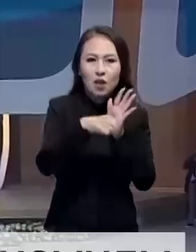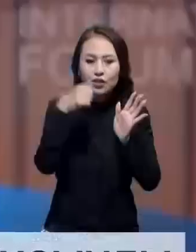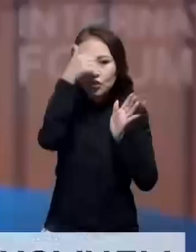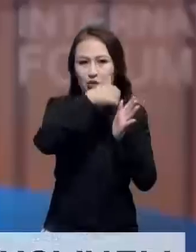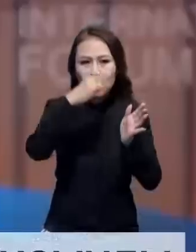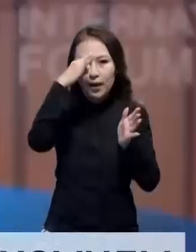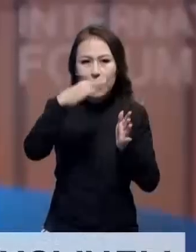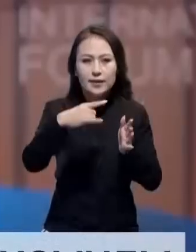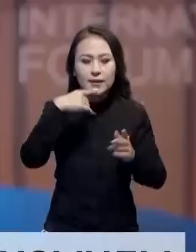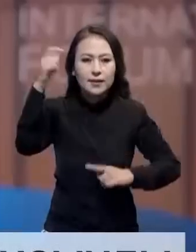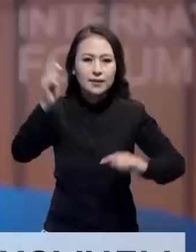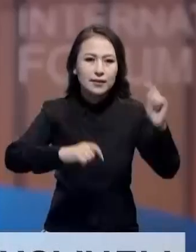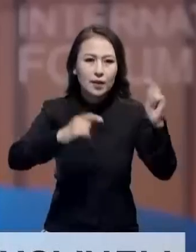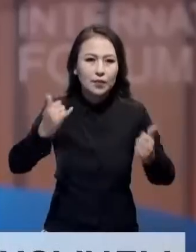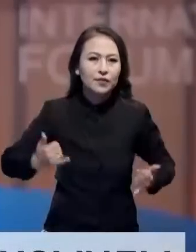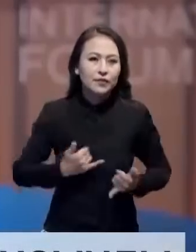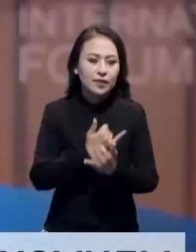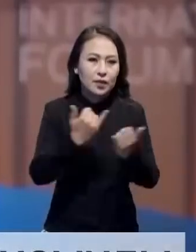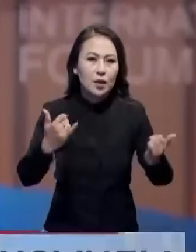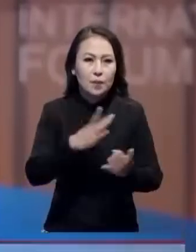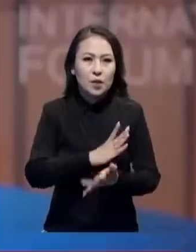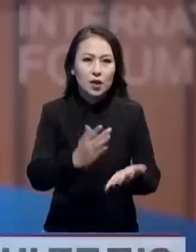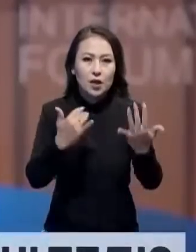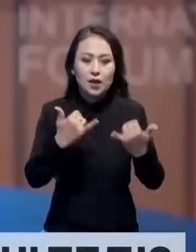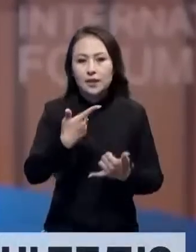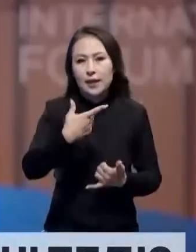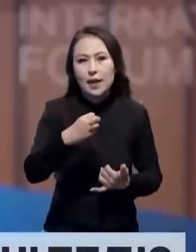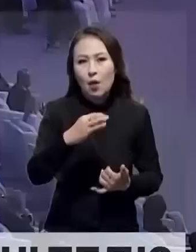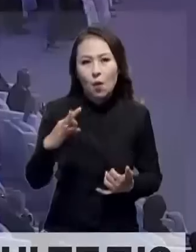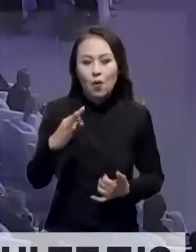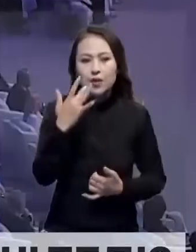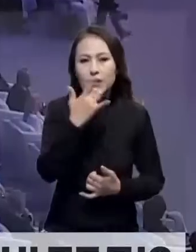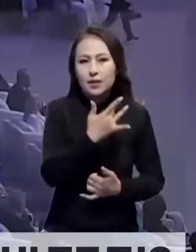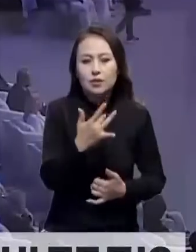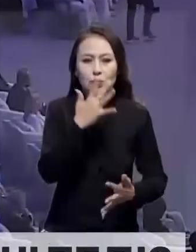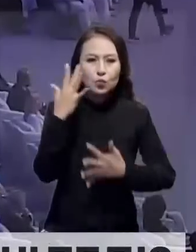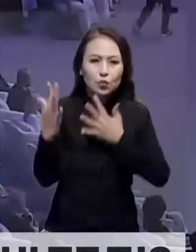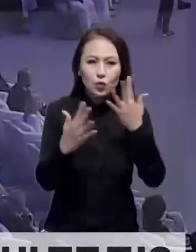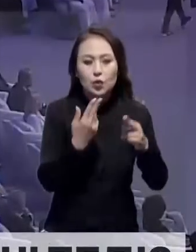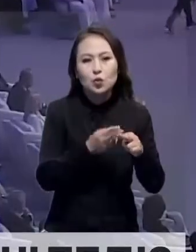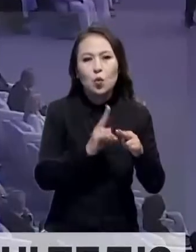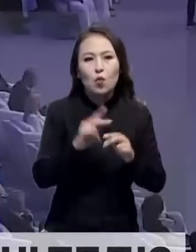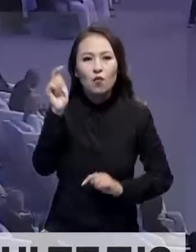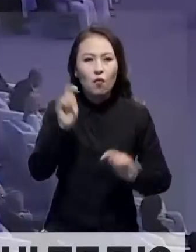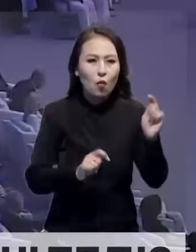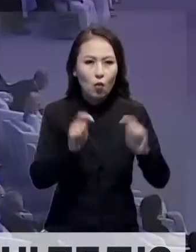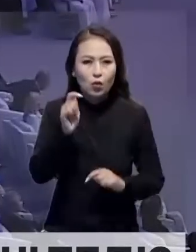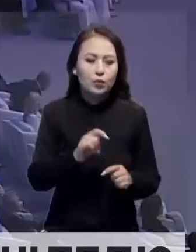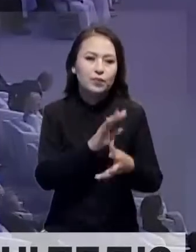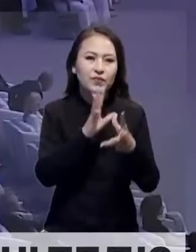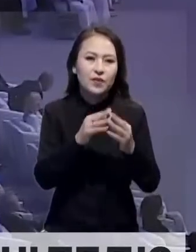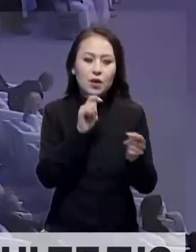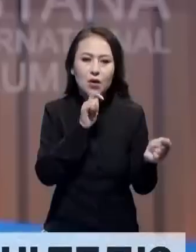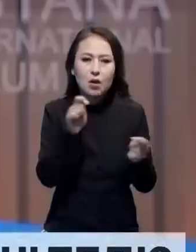Қазақстанда климаттық саммит өткізуді ұсынды. Хош, қазір геосаясатта дүлей дауыл соғып тұр. Сондықтан форумда қауіпсіздік